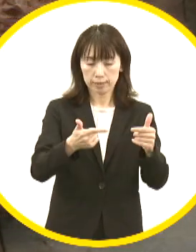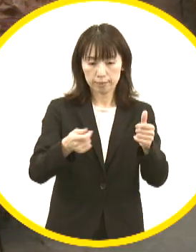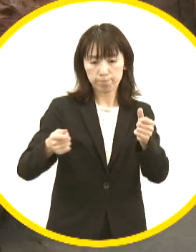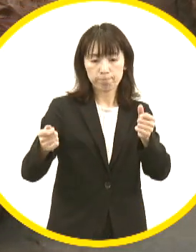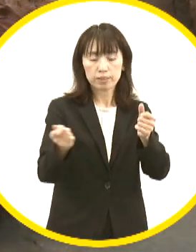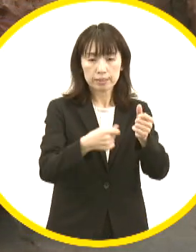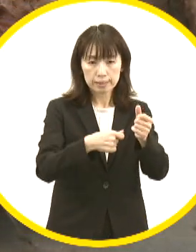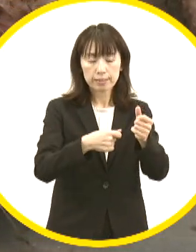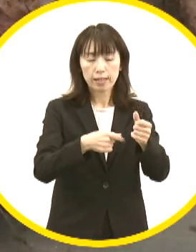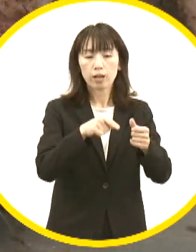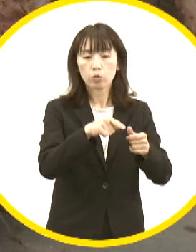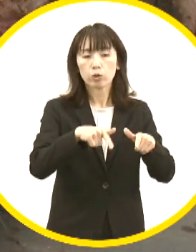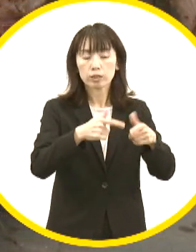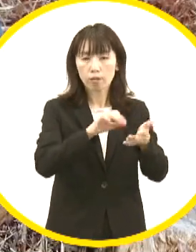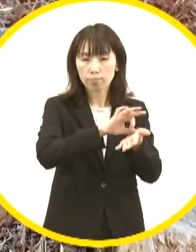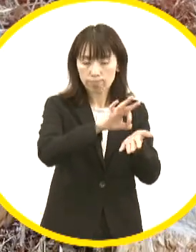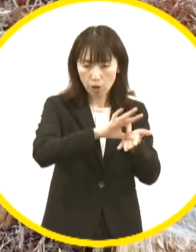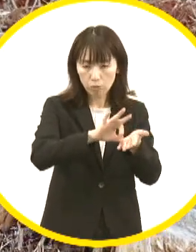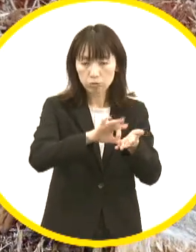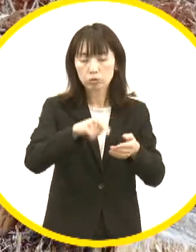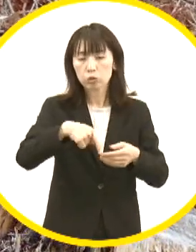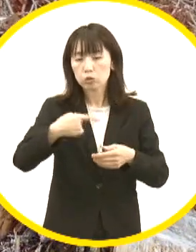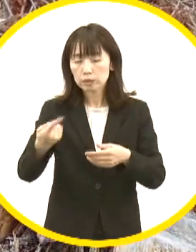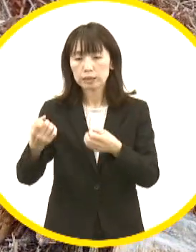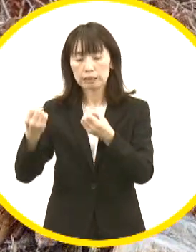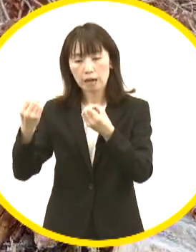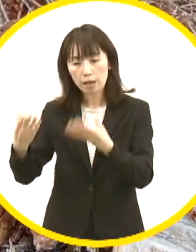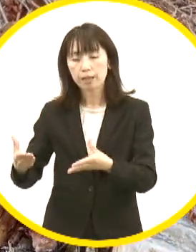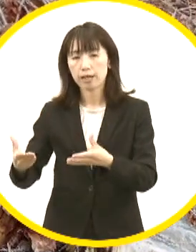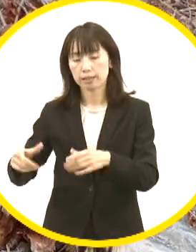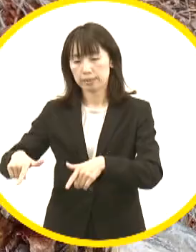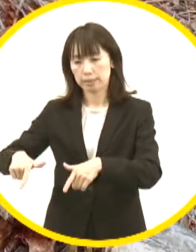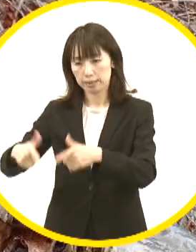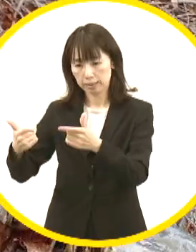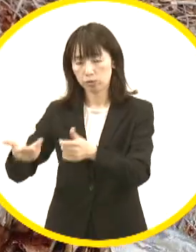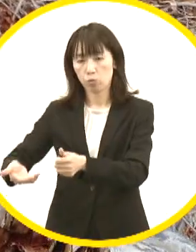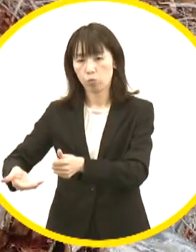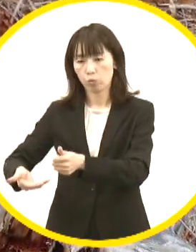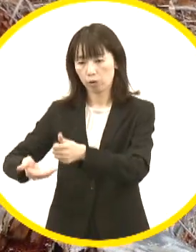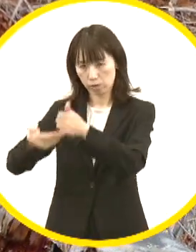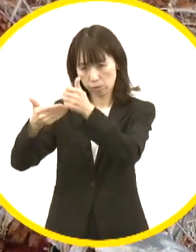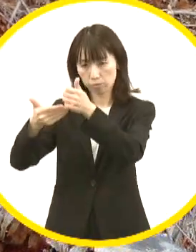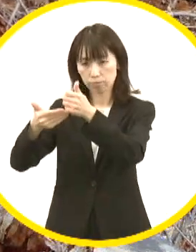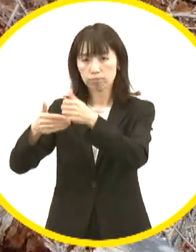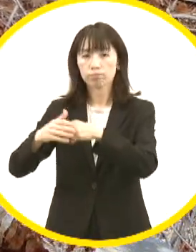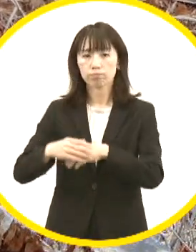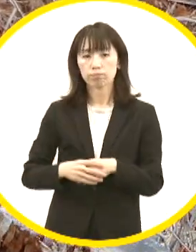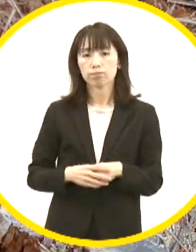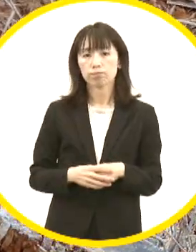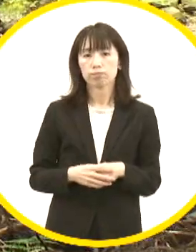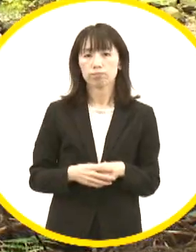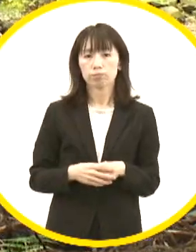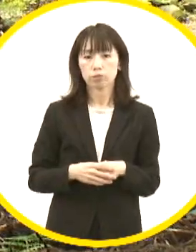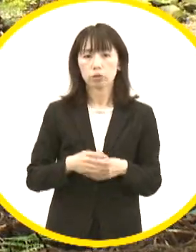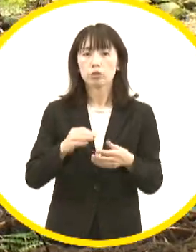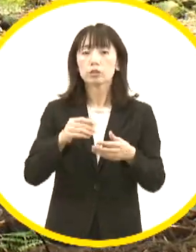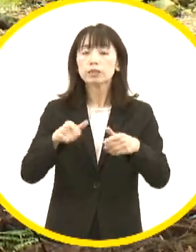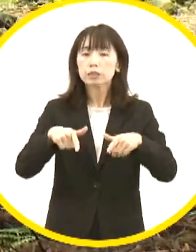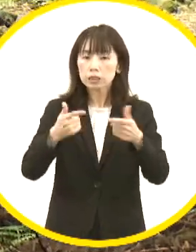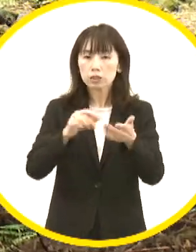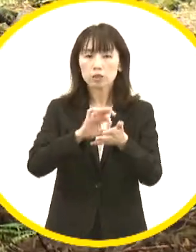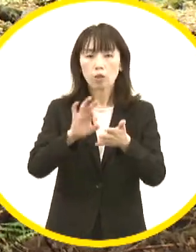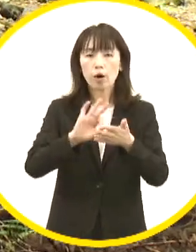って次の苗を植えて、次世代の森林も育てながら木材も利用するということができるんですね。 使われない